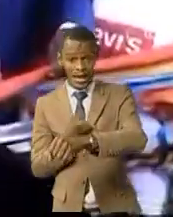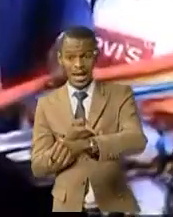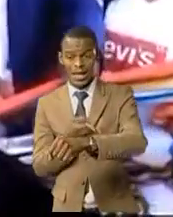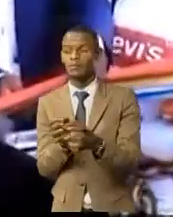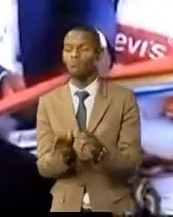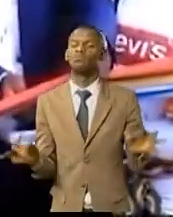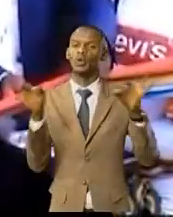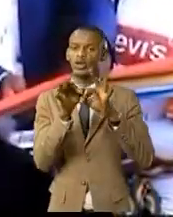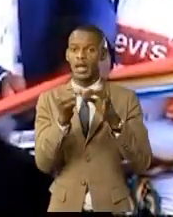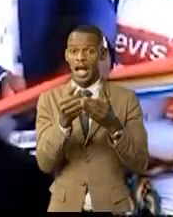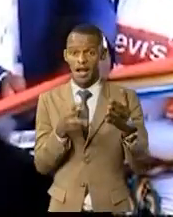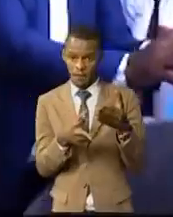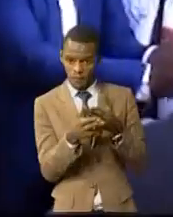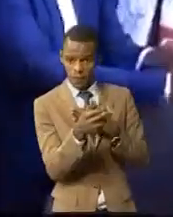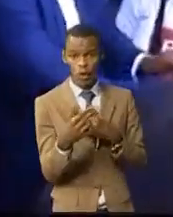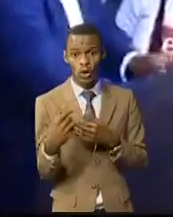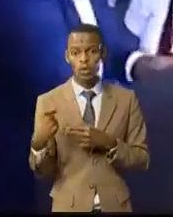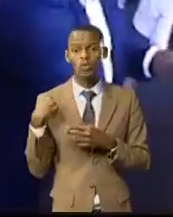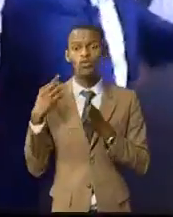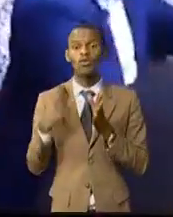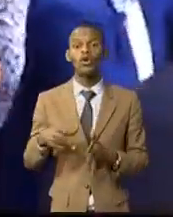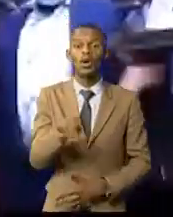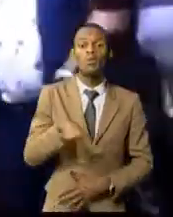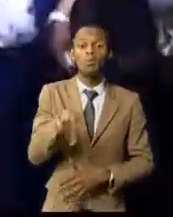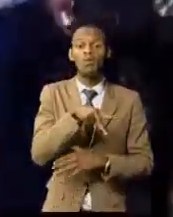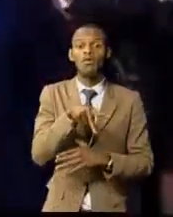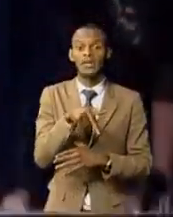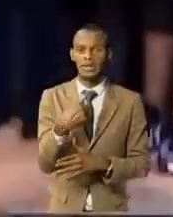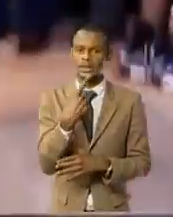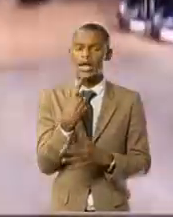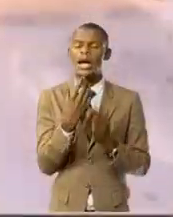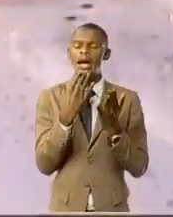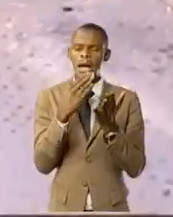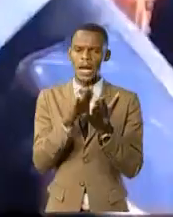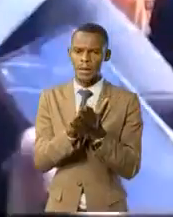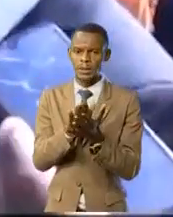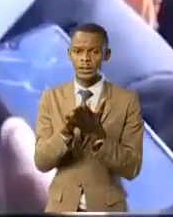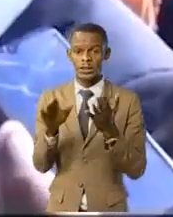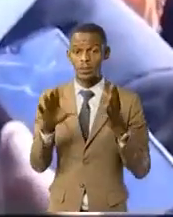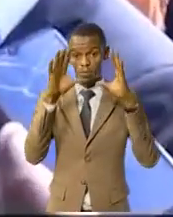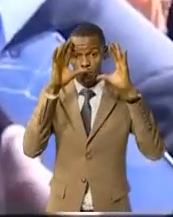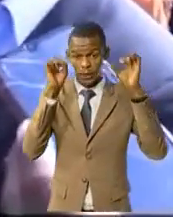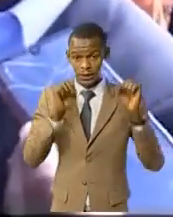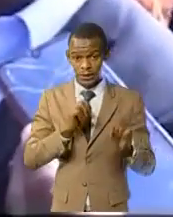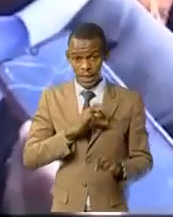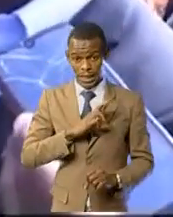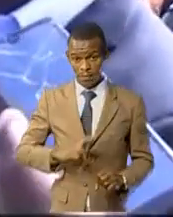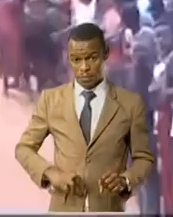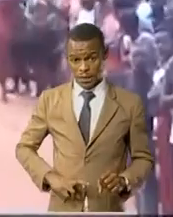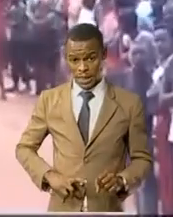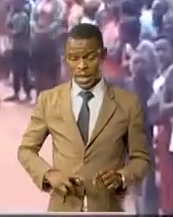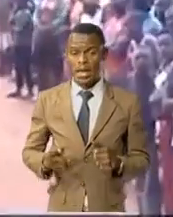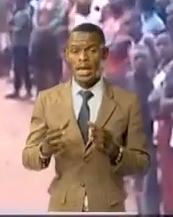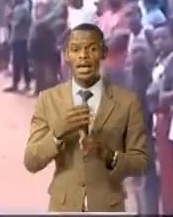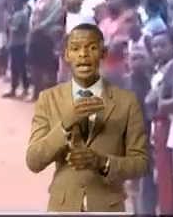ruban symbolique, le gouverneur de province, dans son adresse, a remercié le président de la République, chef de l'État, et a lancé un appel à la population